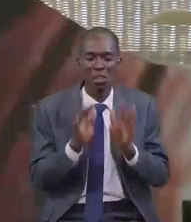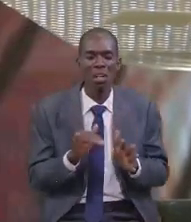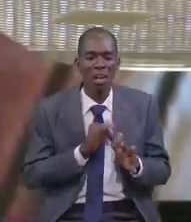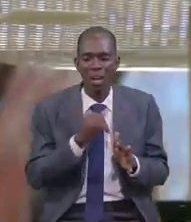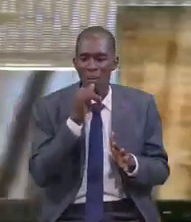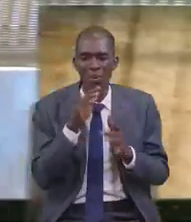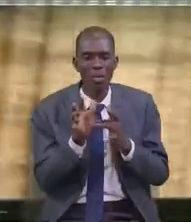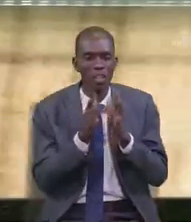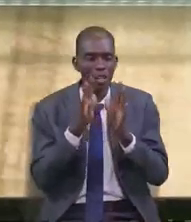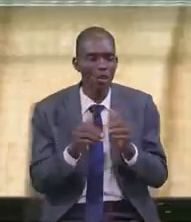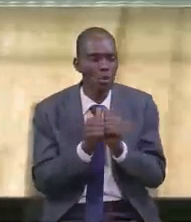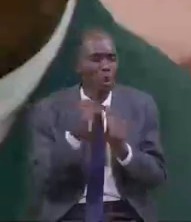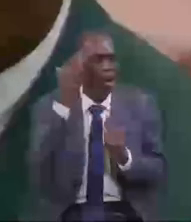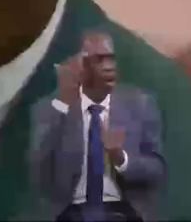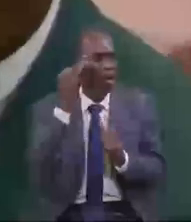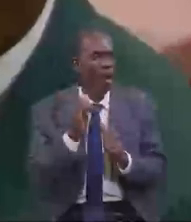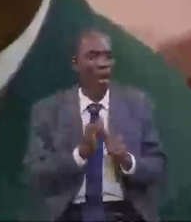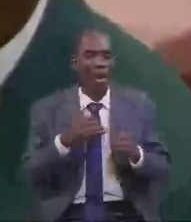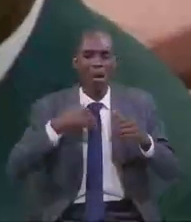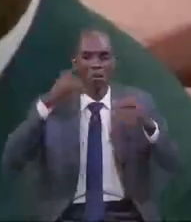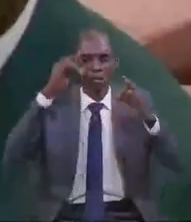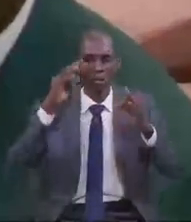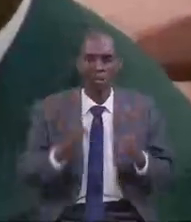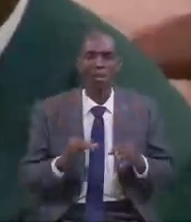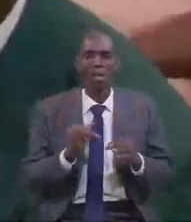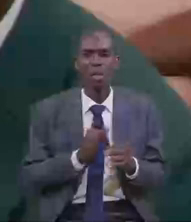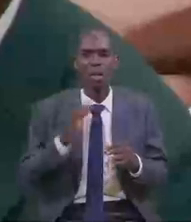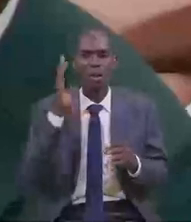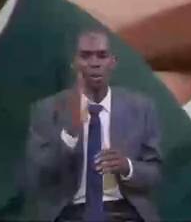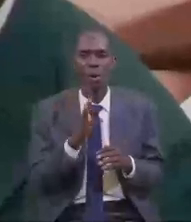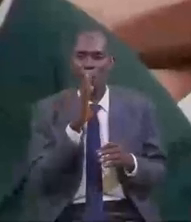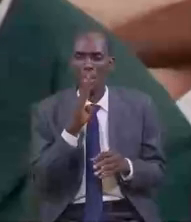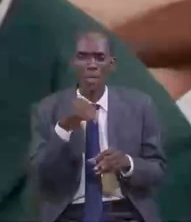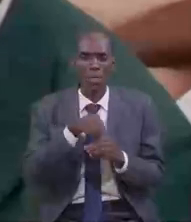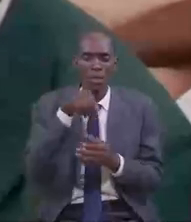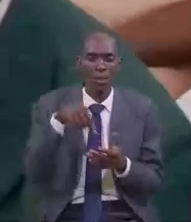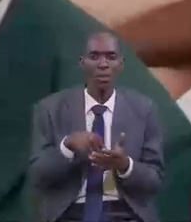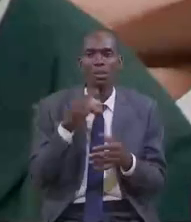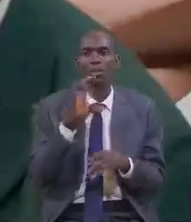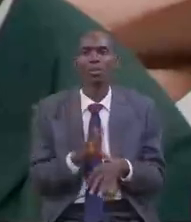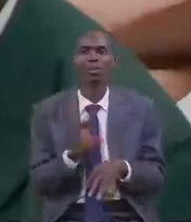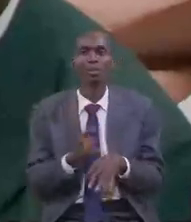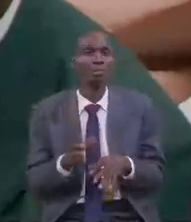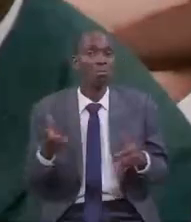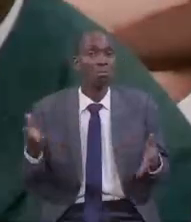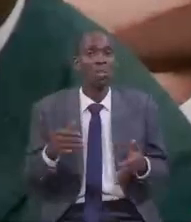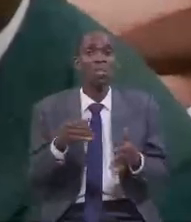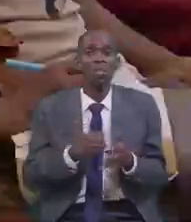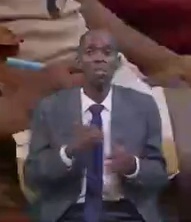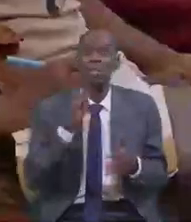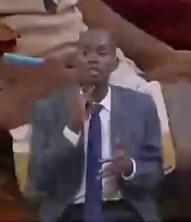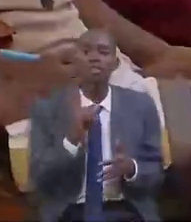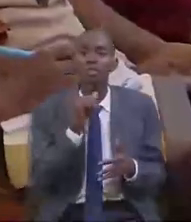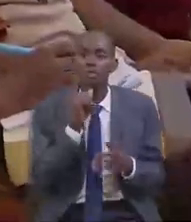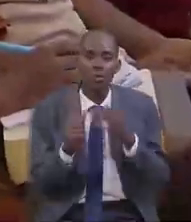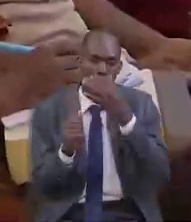j'ai décidé d'être à la vie profonde. Qu'est-ce que tu appelles la vie profonde? Ce n'est pas le bâtiment qui est la vie